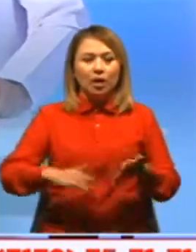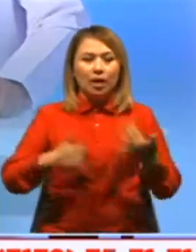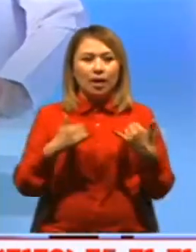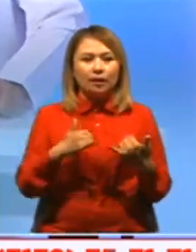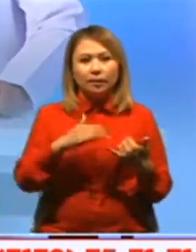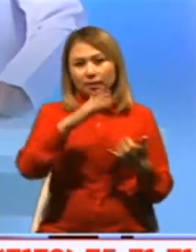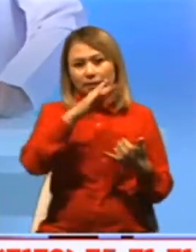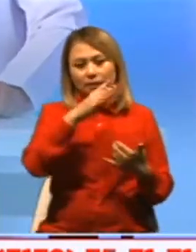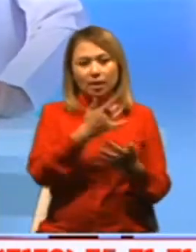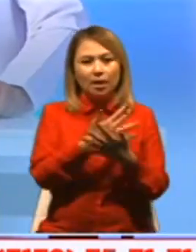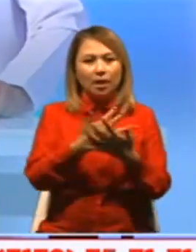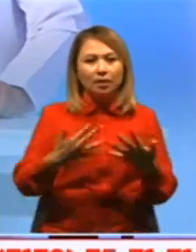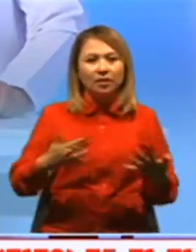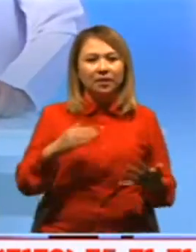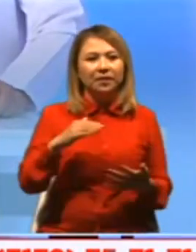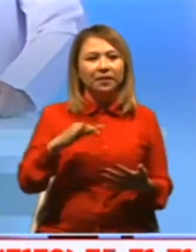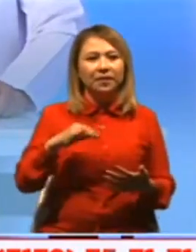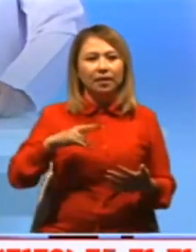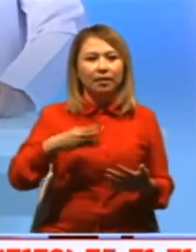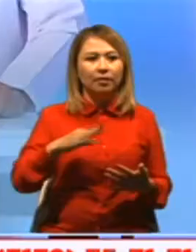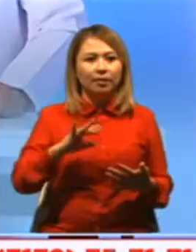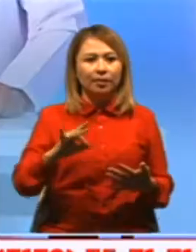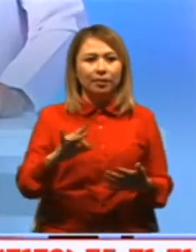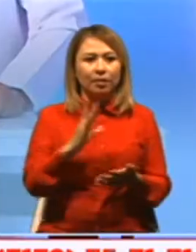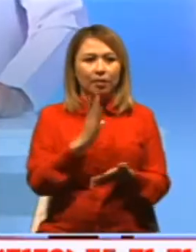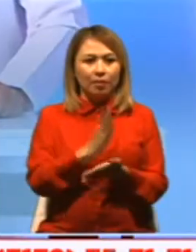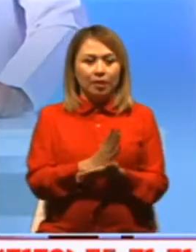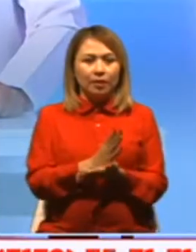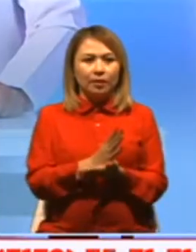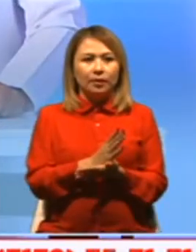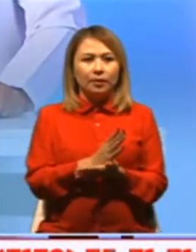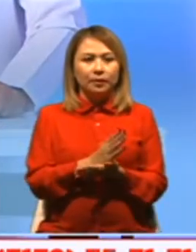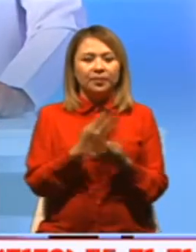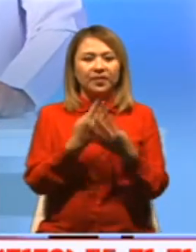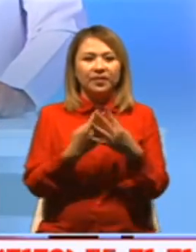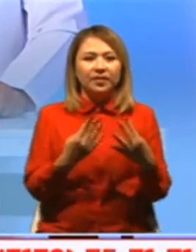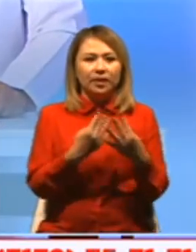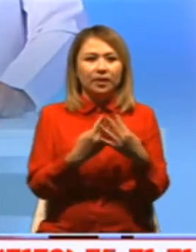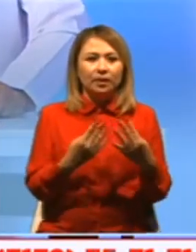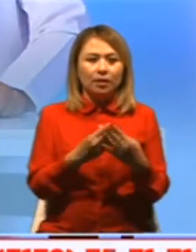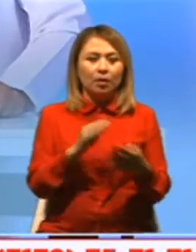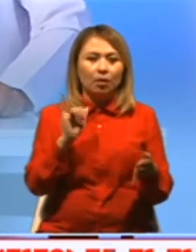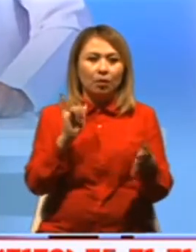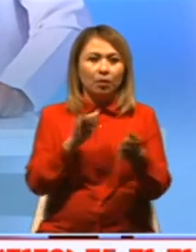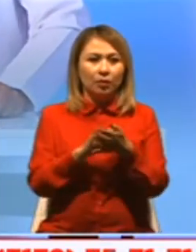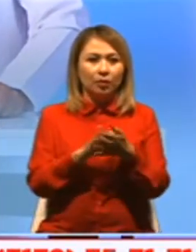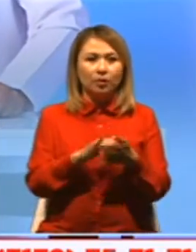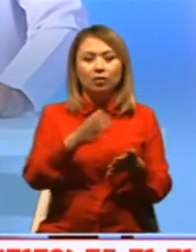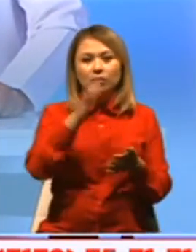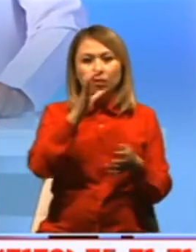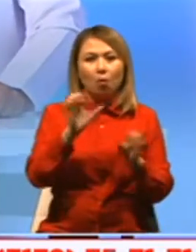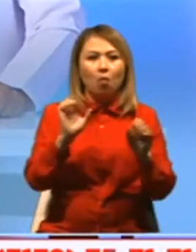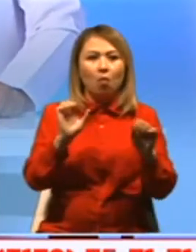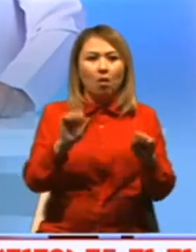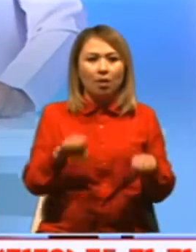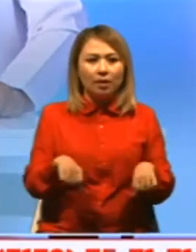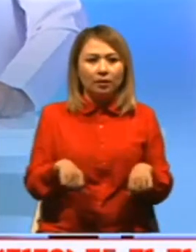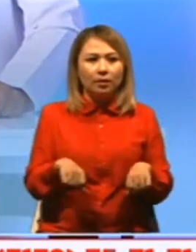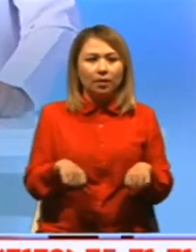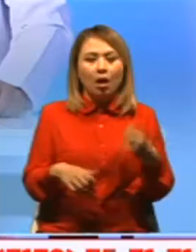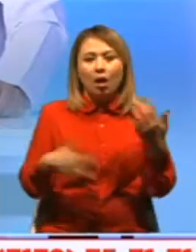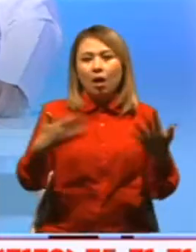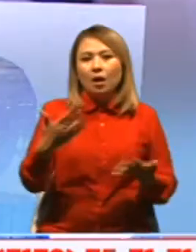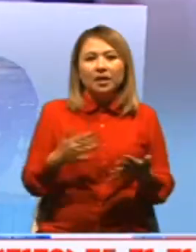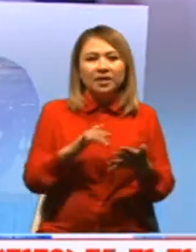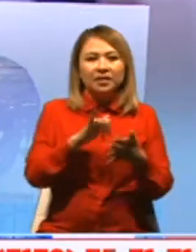таңда неше түрлі фильтрлер бар, яғни тазалау арқылы ішілетін сулар бар. Фильтрлік суларды қолдансаңыздар болады. Ал фильтр